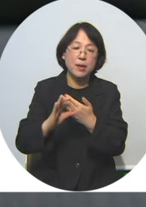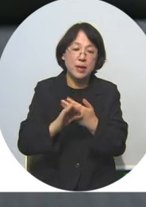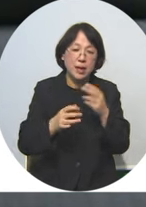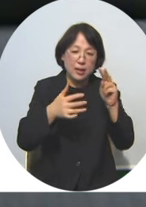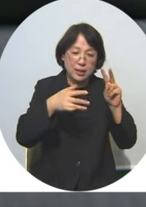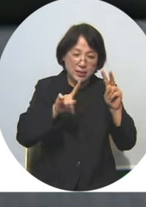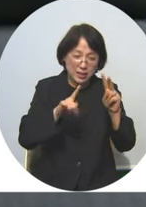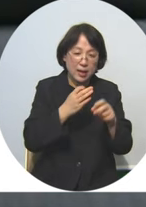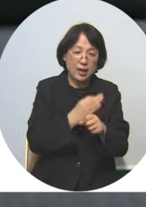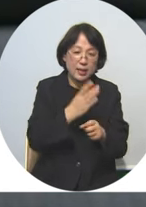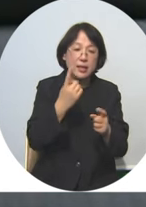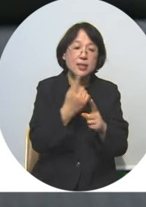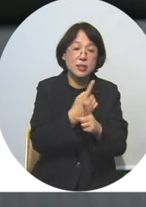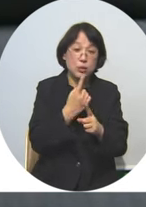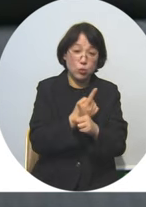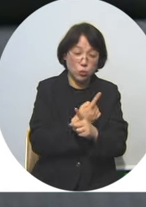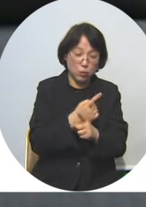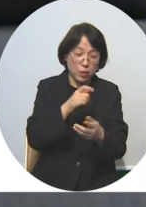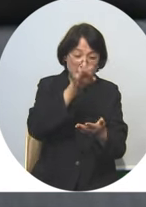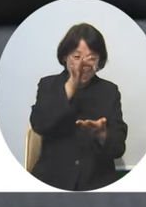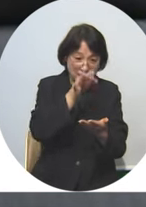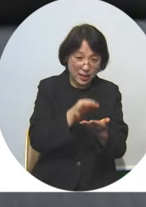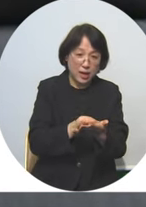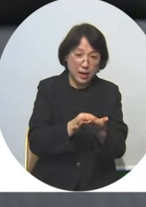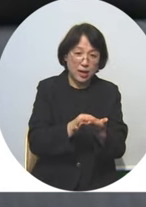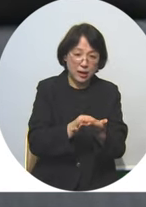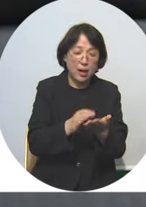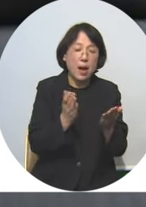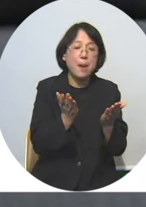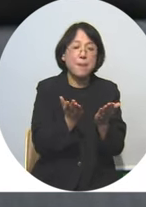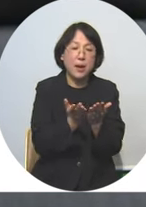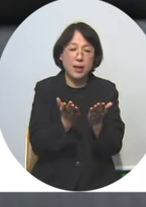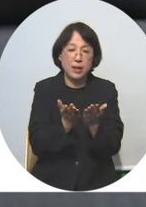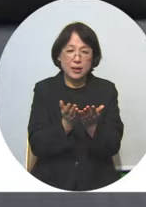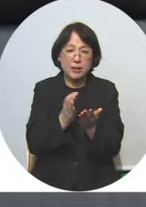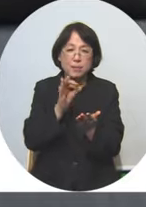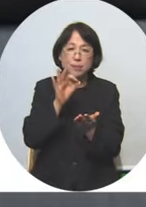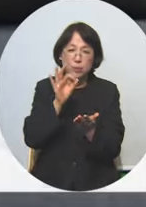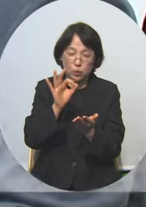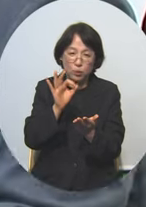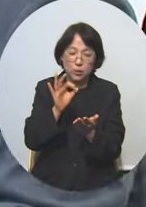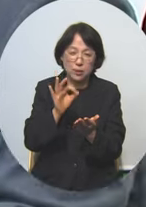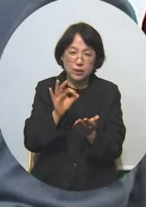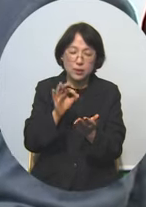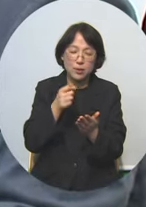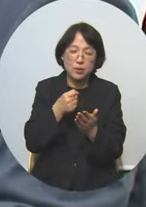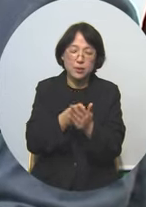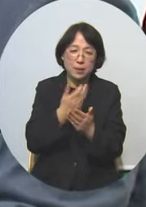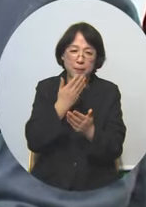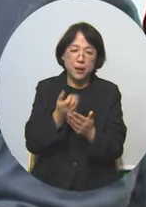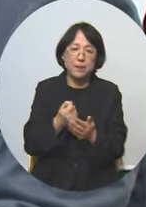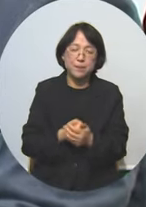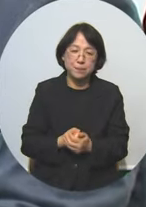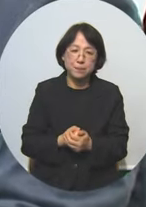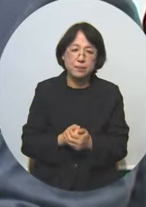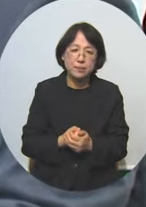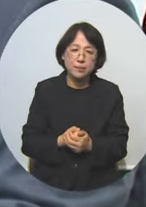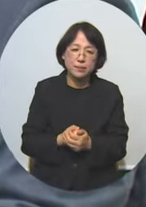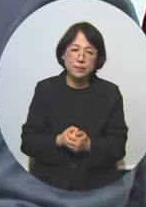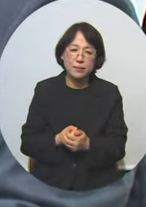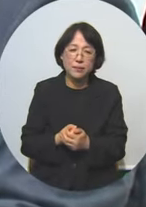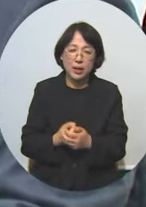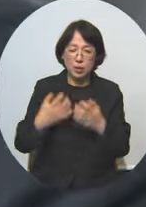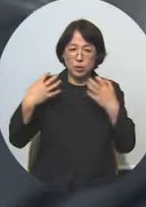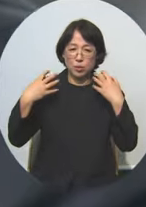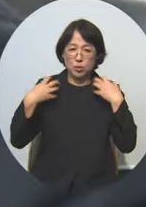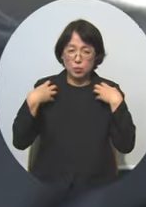있습니다. 그래서 오히려 진료비가 저렴하거든요. 그에 맞게끔 진료비도 책정할 수가 있습니다. 한편 한훈 차관은 전문 수의사와